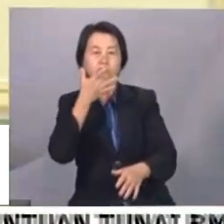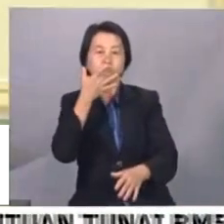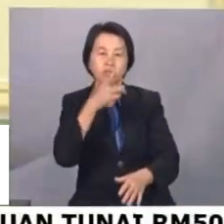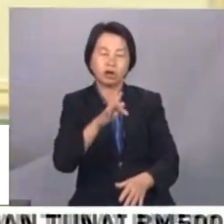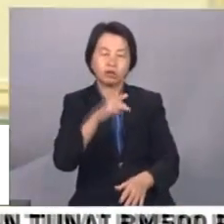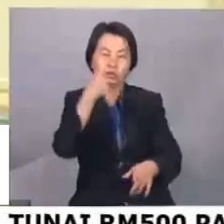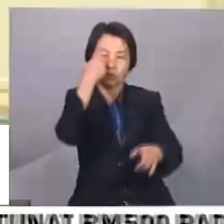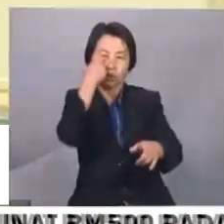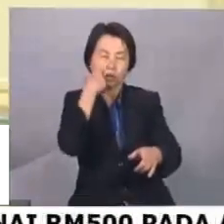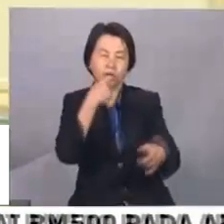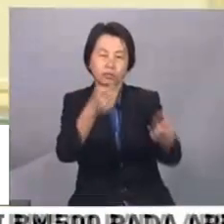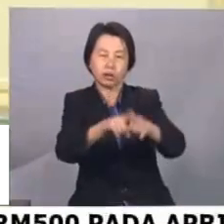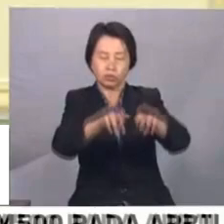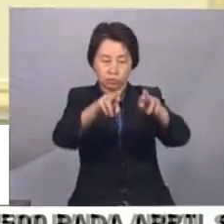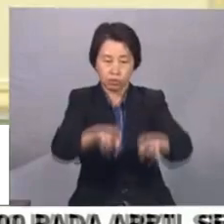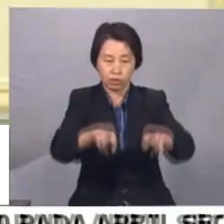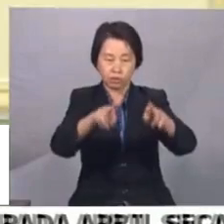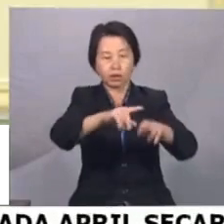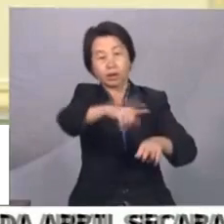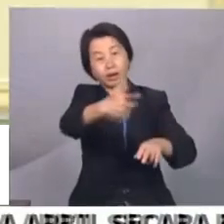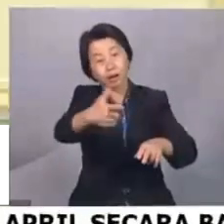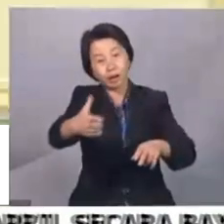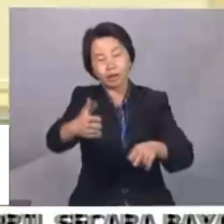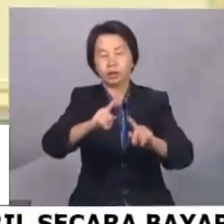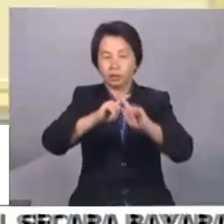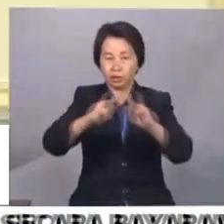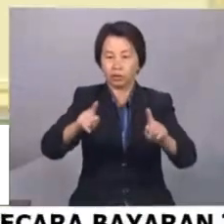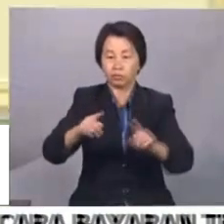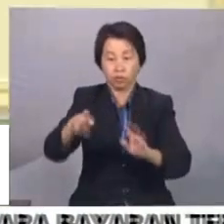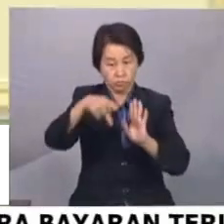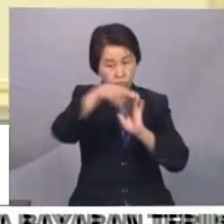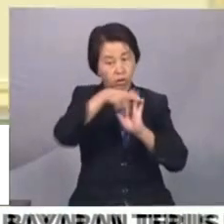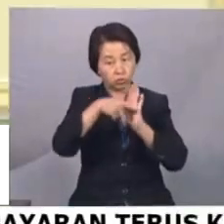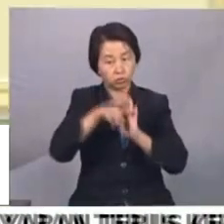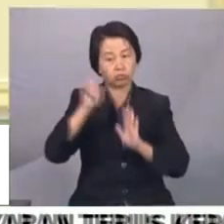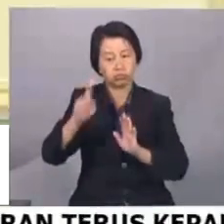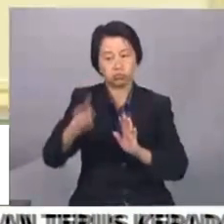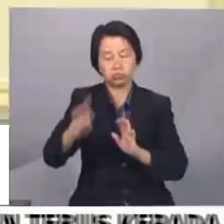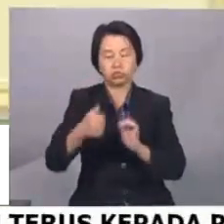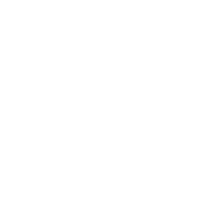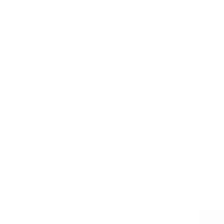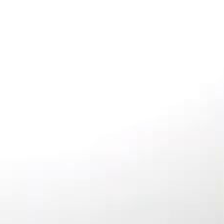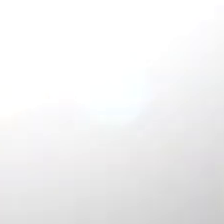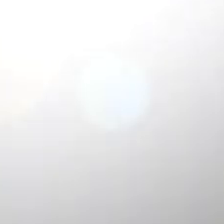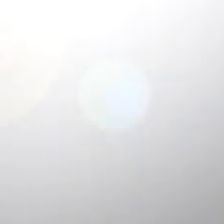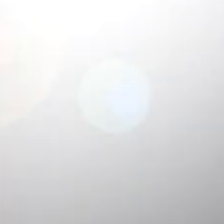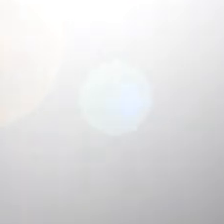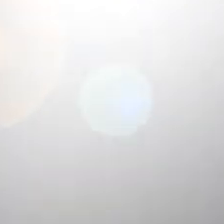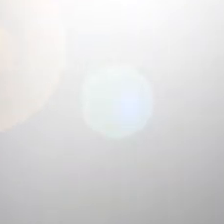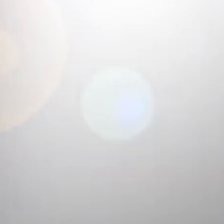yang menimpa rakyat kita yang lain, tetapi peraturan mesti dipatuhi.